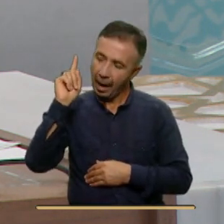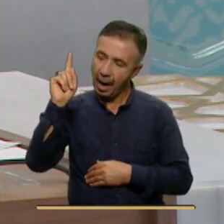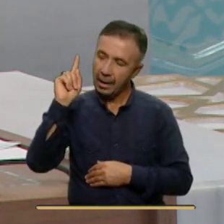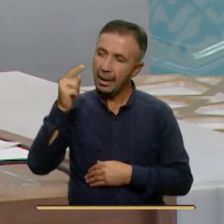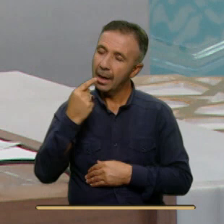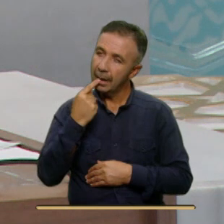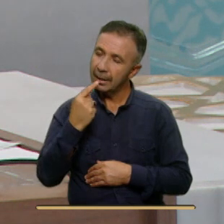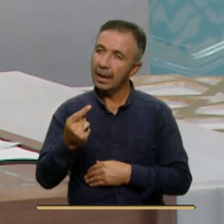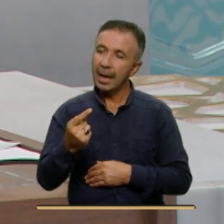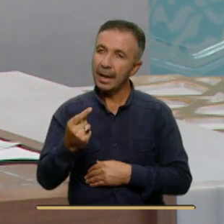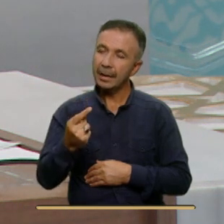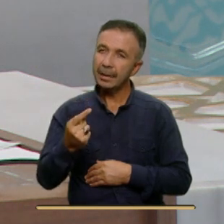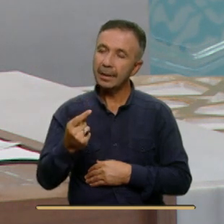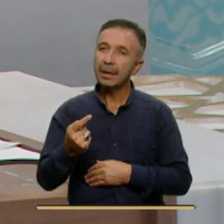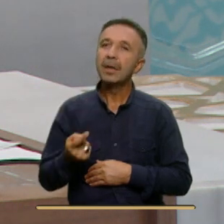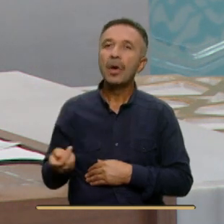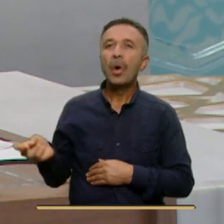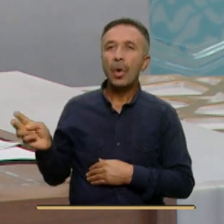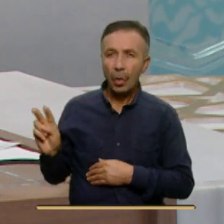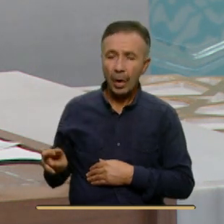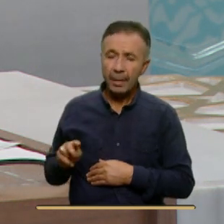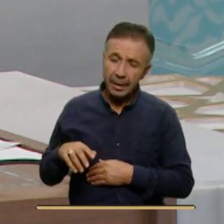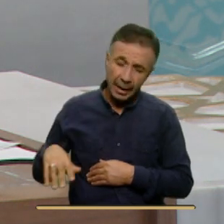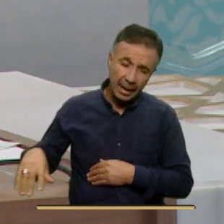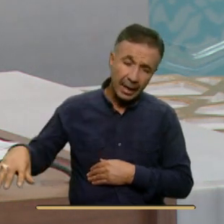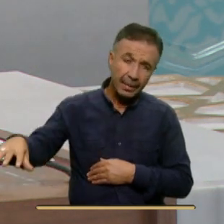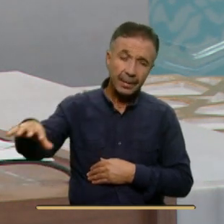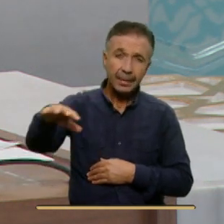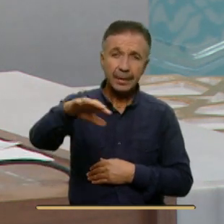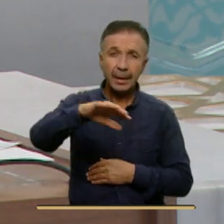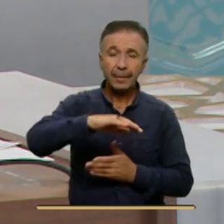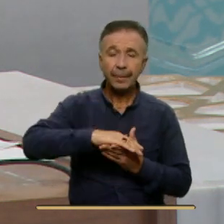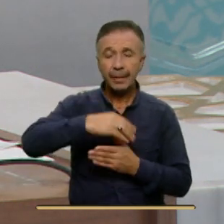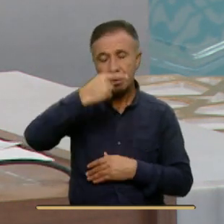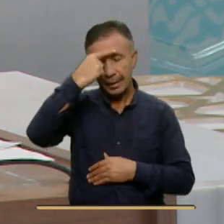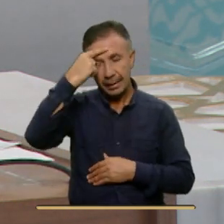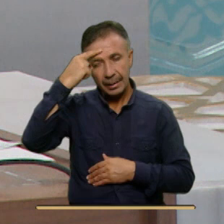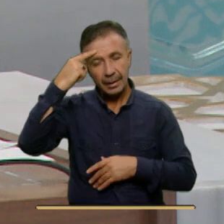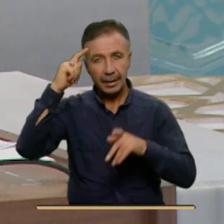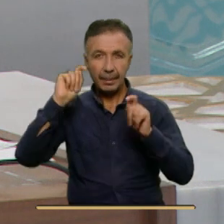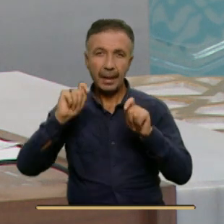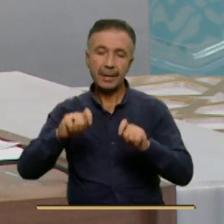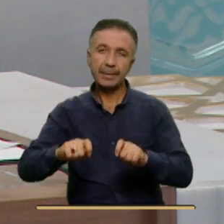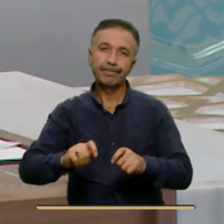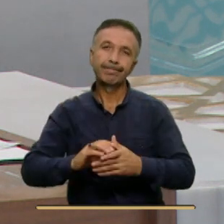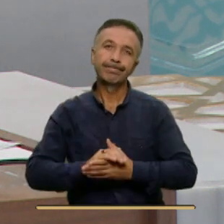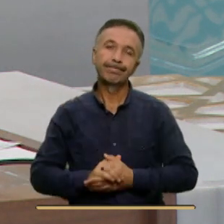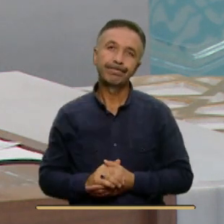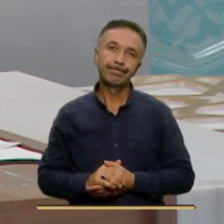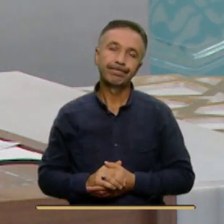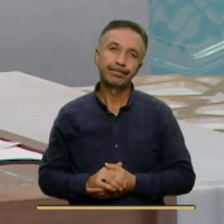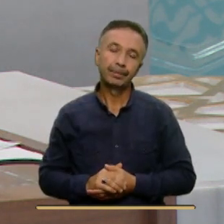son nefesimizi vermeyi hepinize, hepimize nasip ve müyesser eylesin.